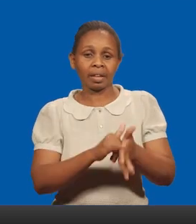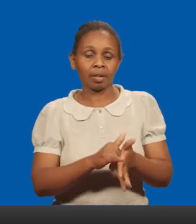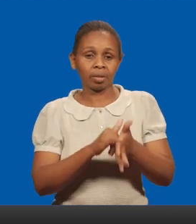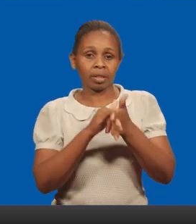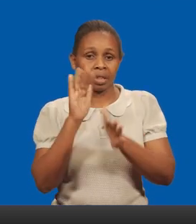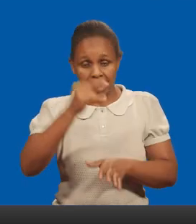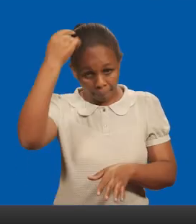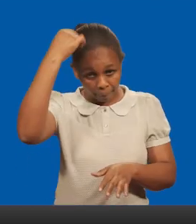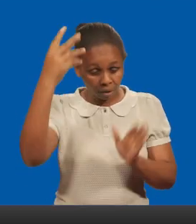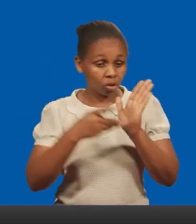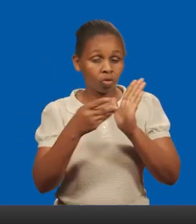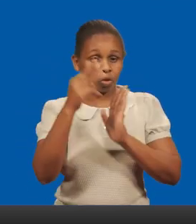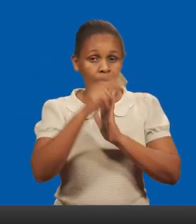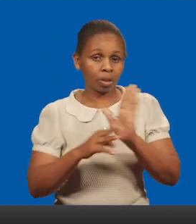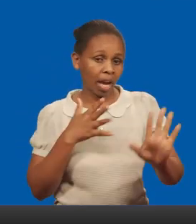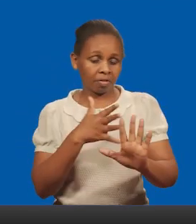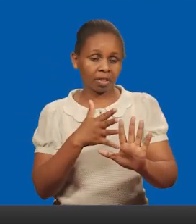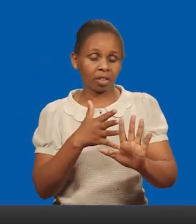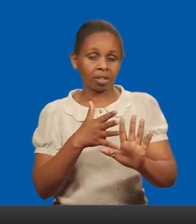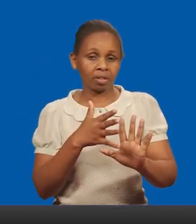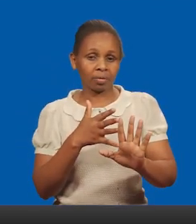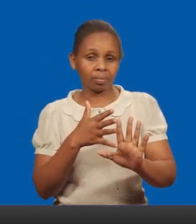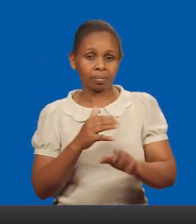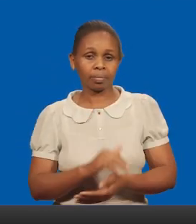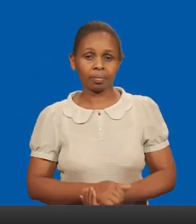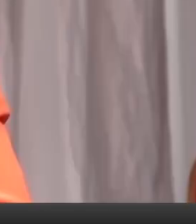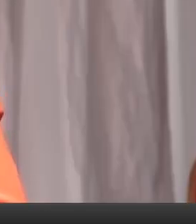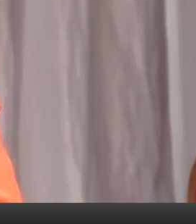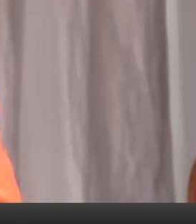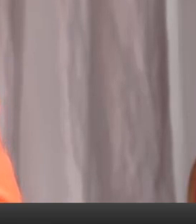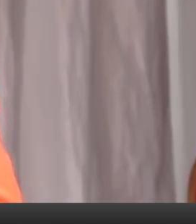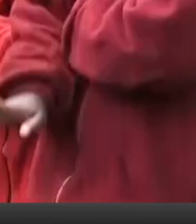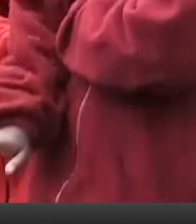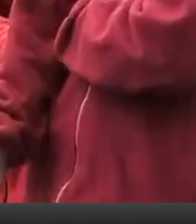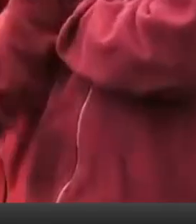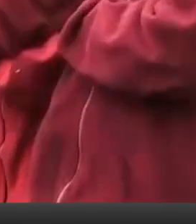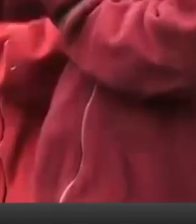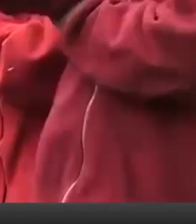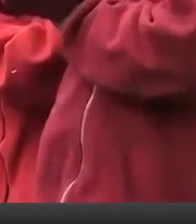means that their brain development will be affected.